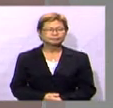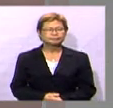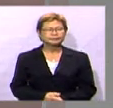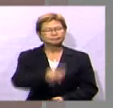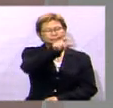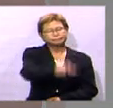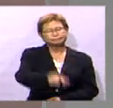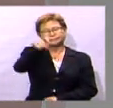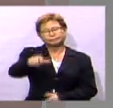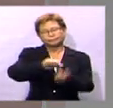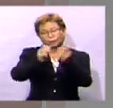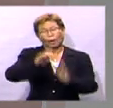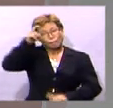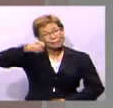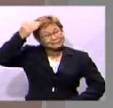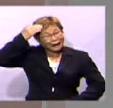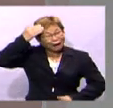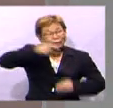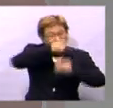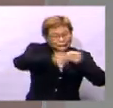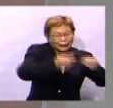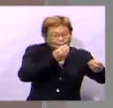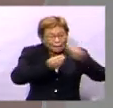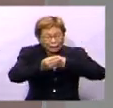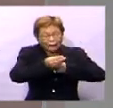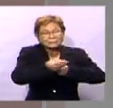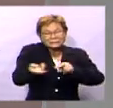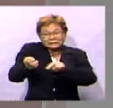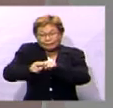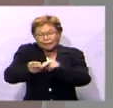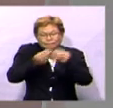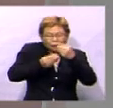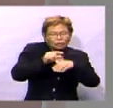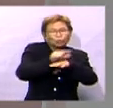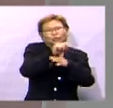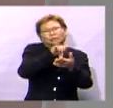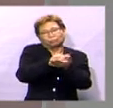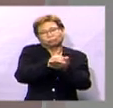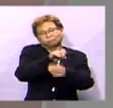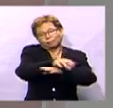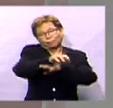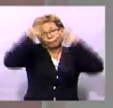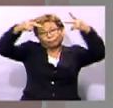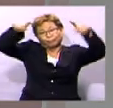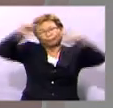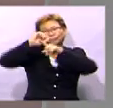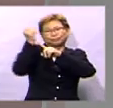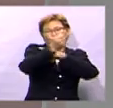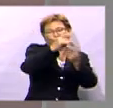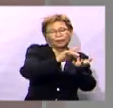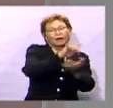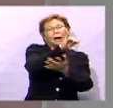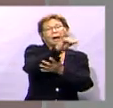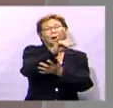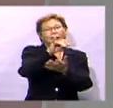setiap atlet perlu tahu tentang isi kandungan bahan makanan tambahan yang digunakan itu nasihat presiden persatuan perubatan